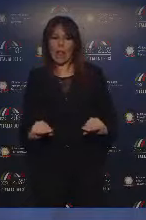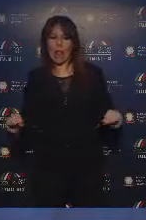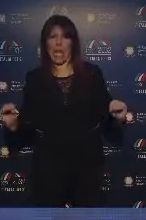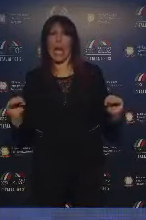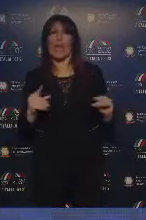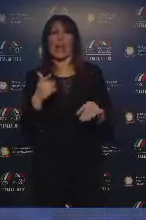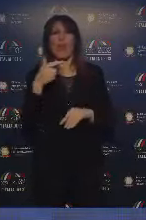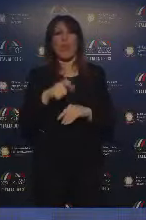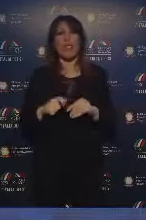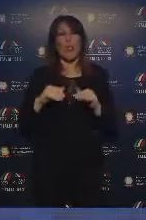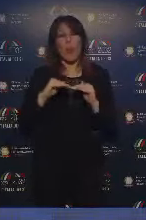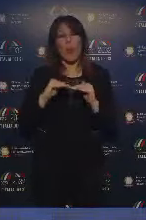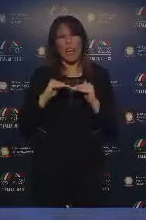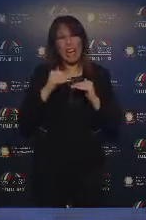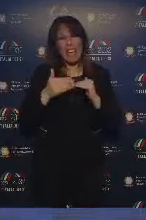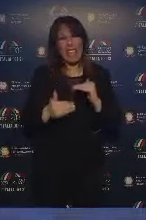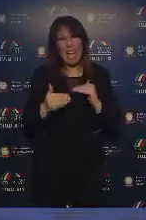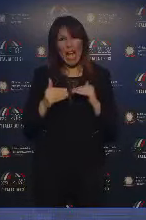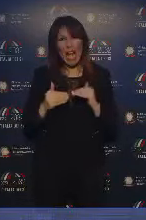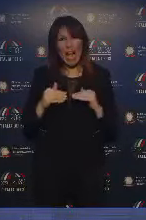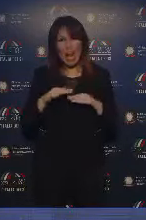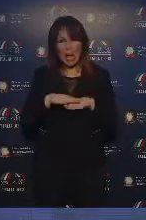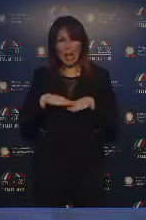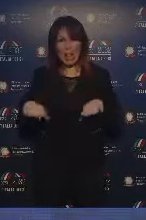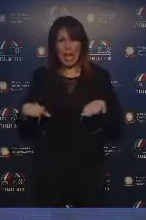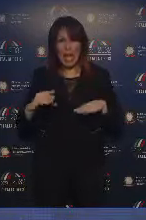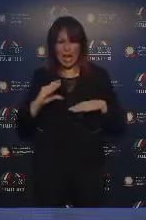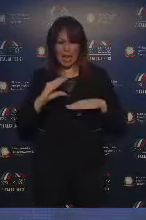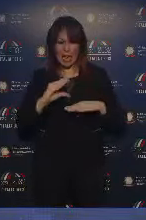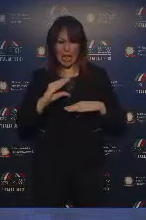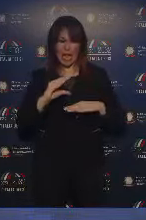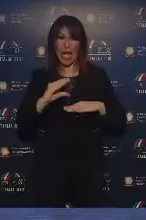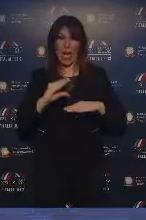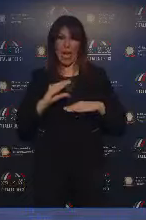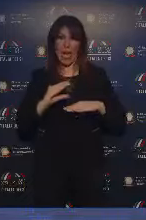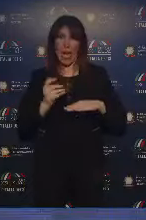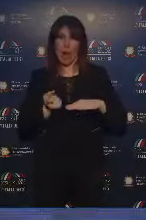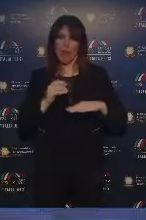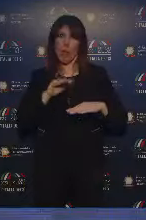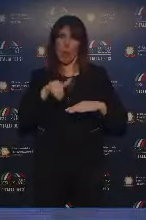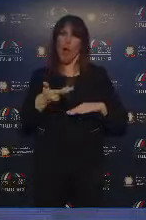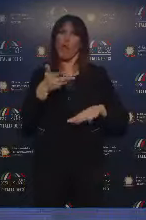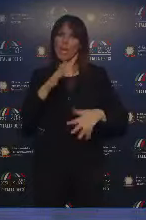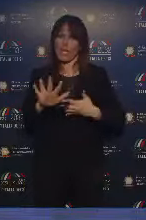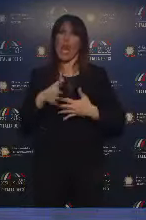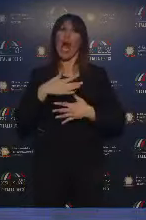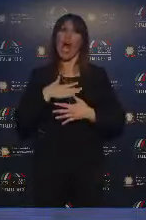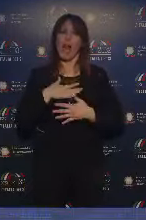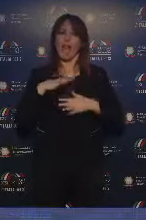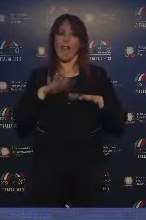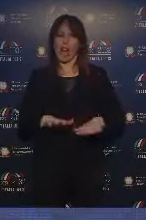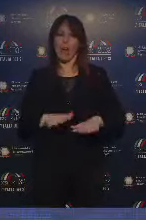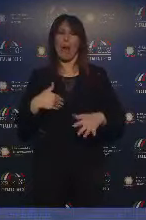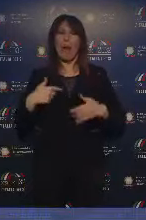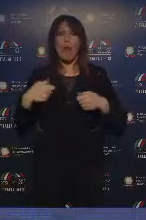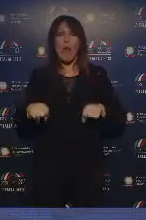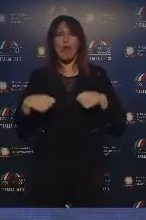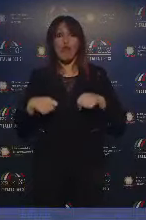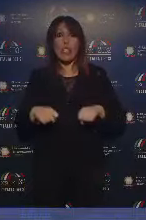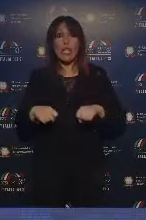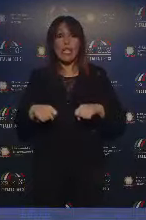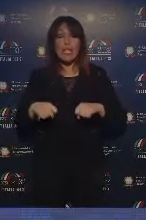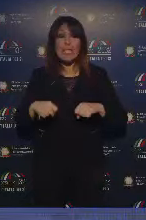rail che non arriva fino a terra per l'automobile è motivo di salvezza perché ti ferma per il motociclista che